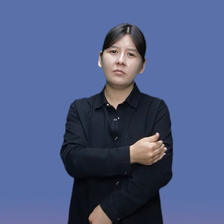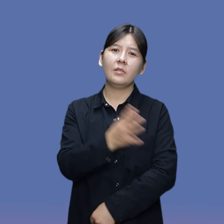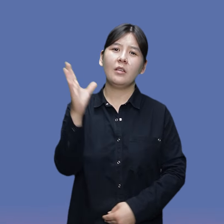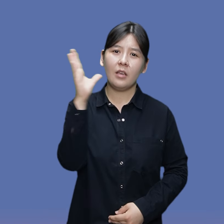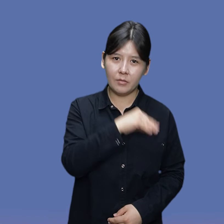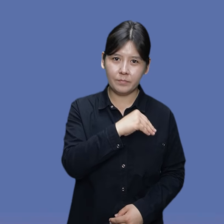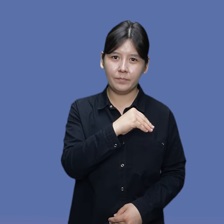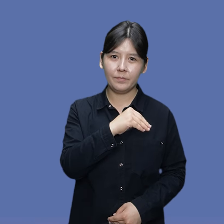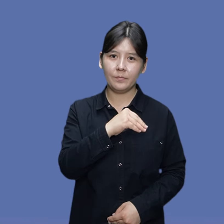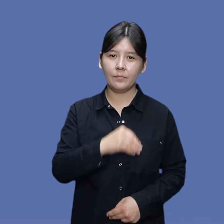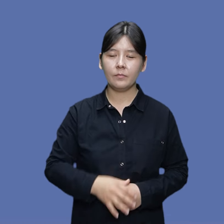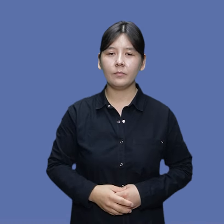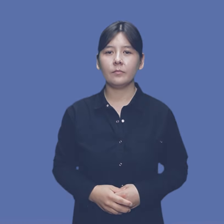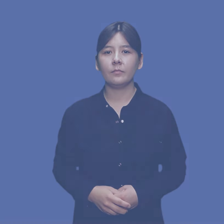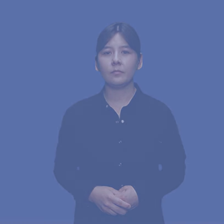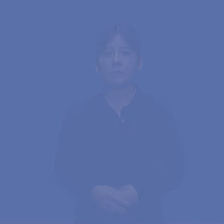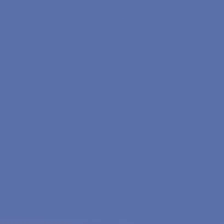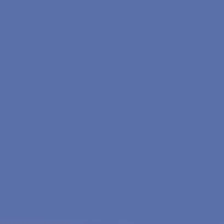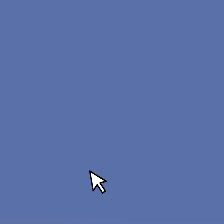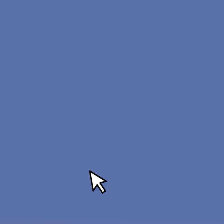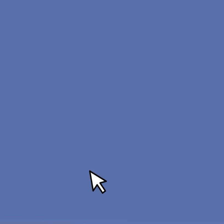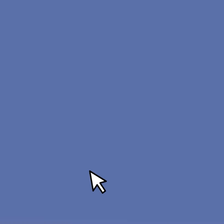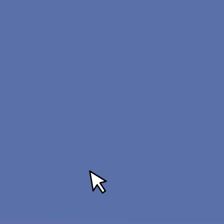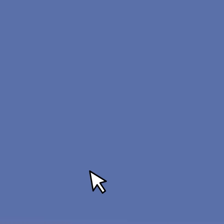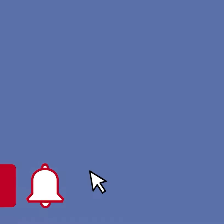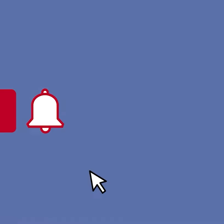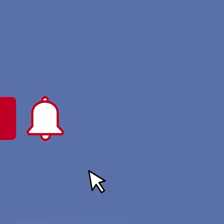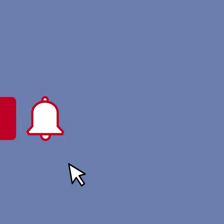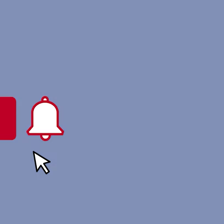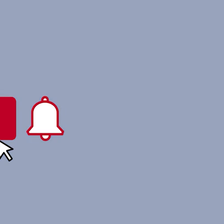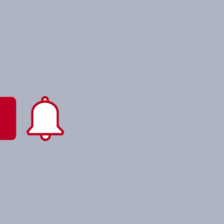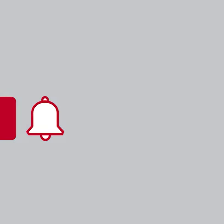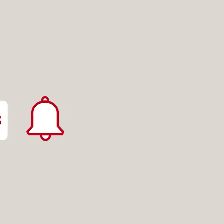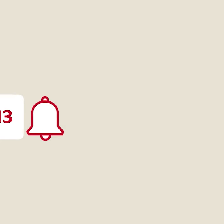бұл түбөлгемес. Мүмкінемес нер сенің бардығы мүмкін.